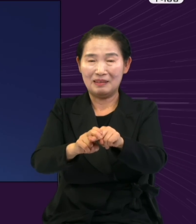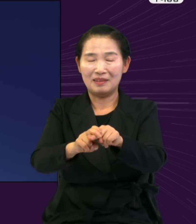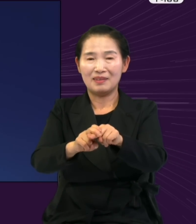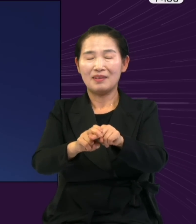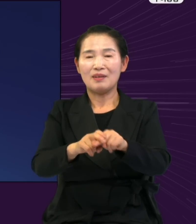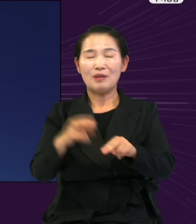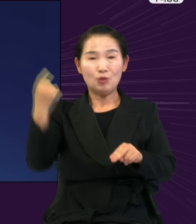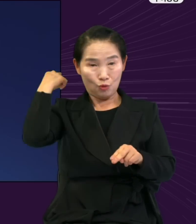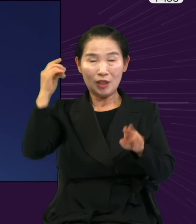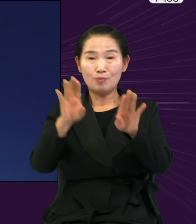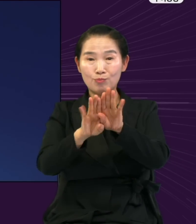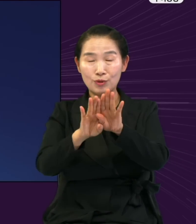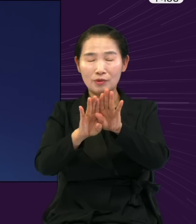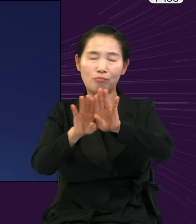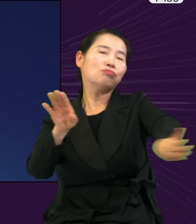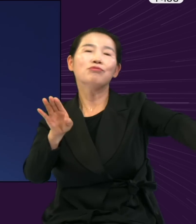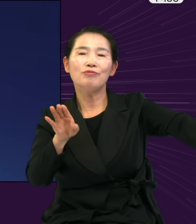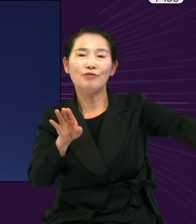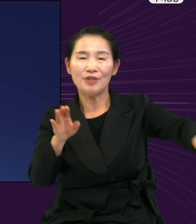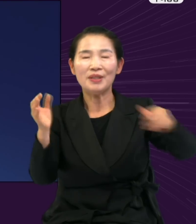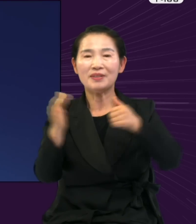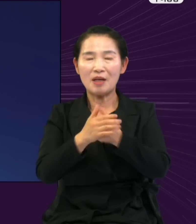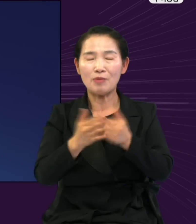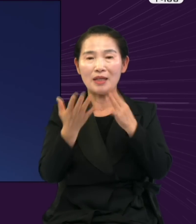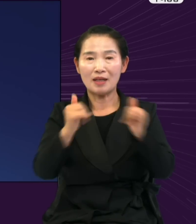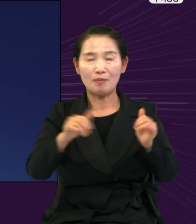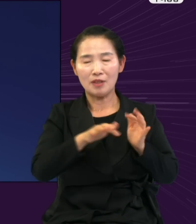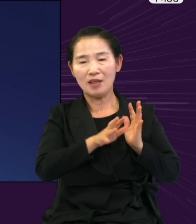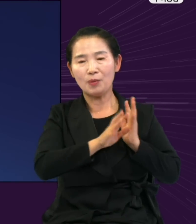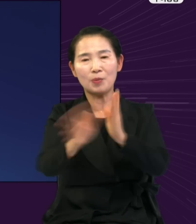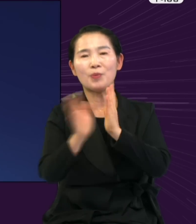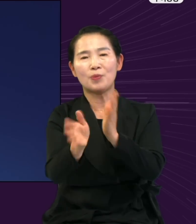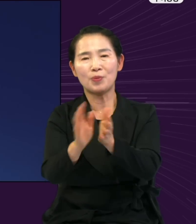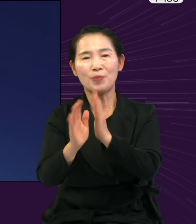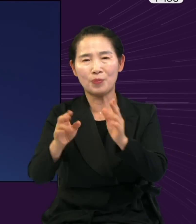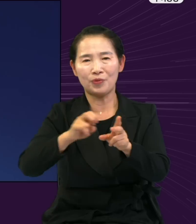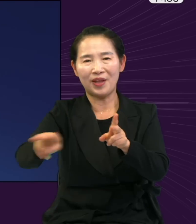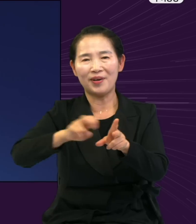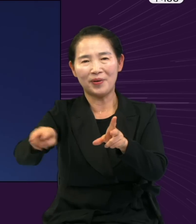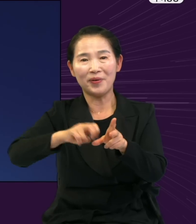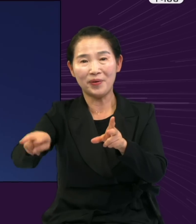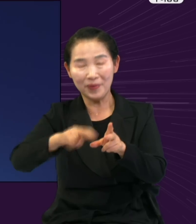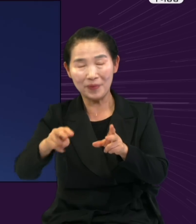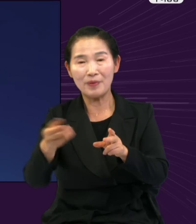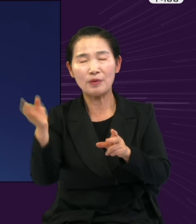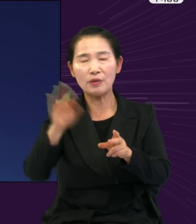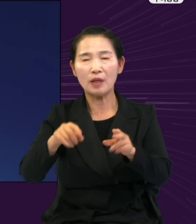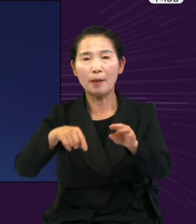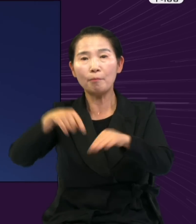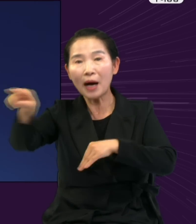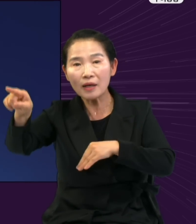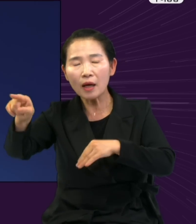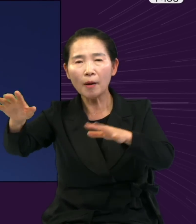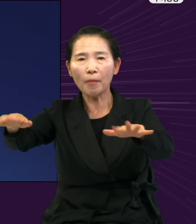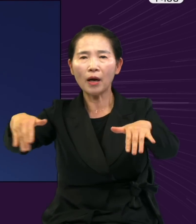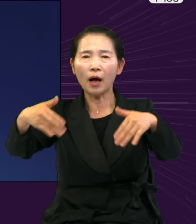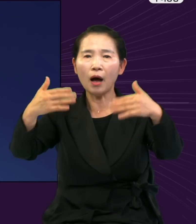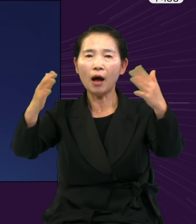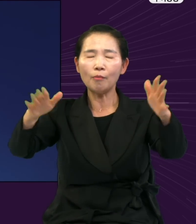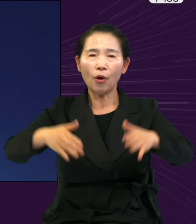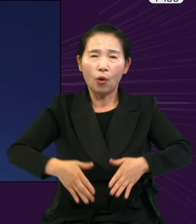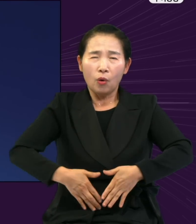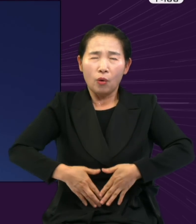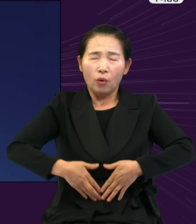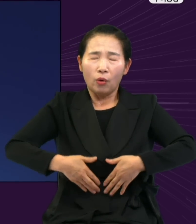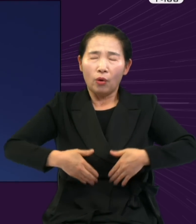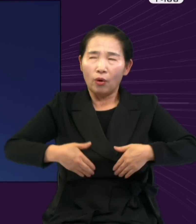사람들이 우르르 내리는데 바깥에서 불어오는 바람이 너무 따뜻한 거예요. 너무 아름다운 거예요. 그래서 이렇게